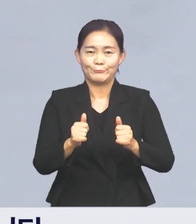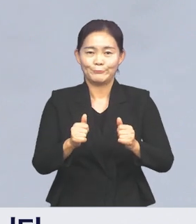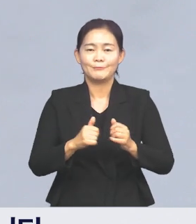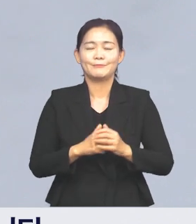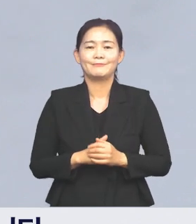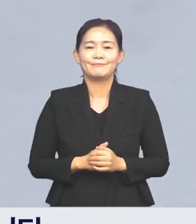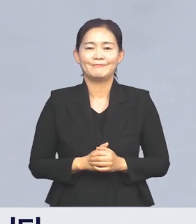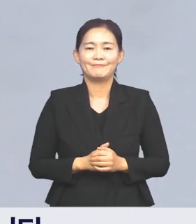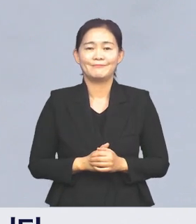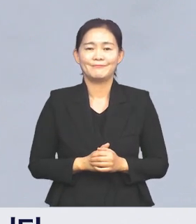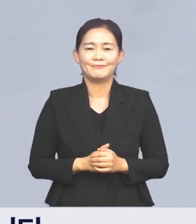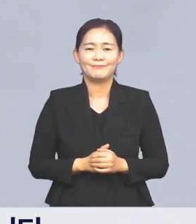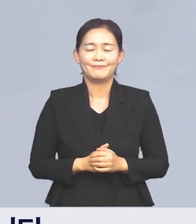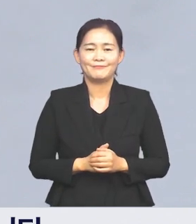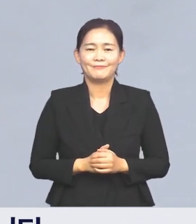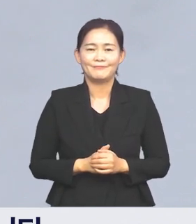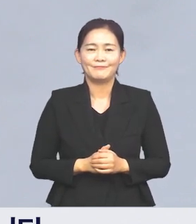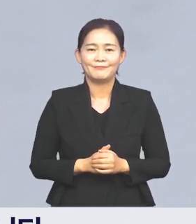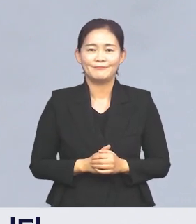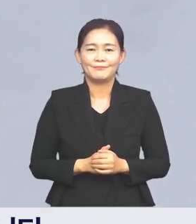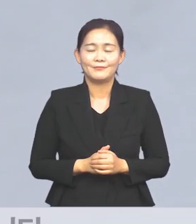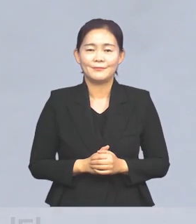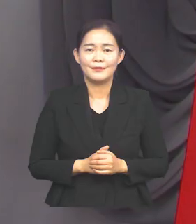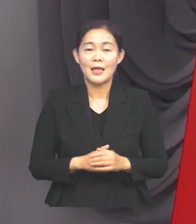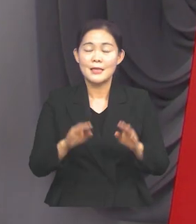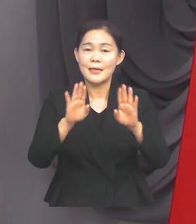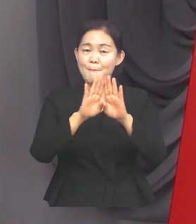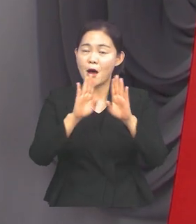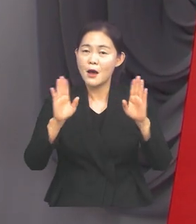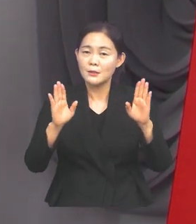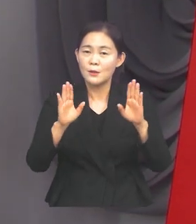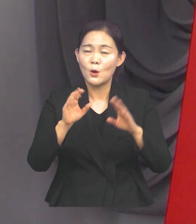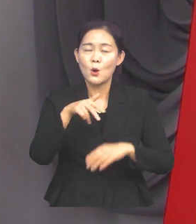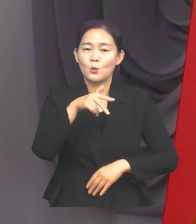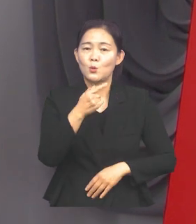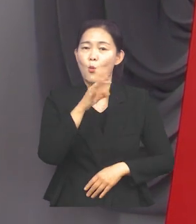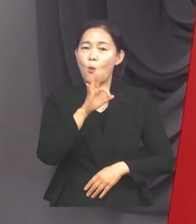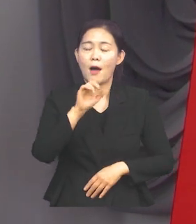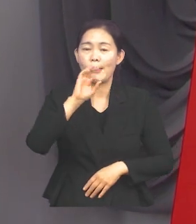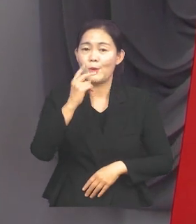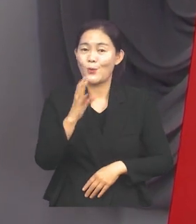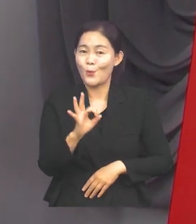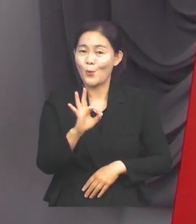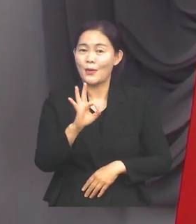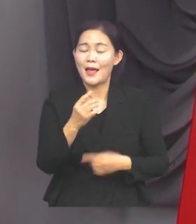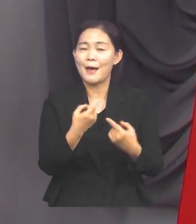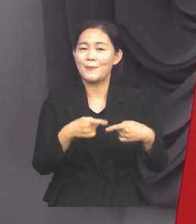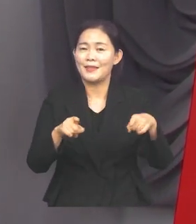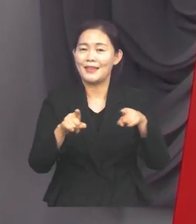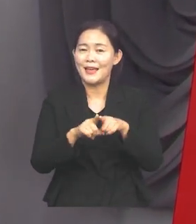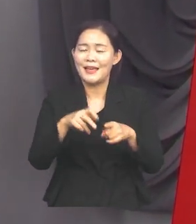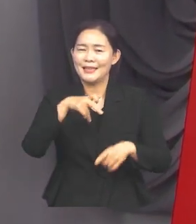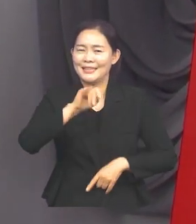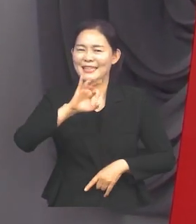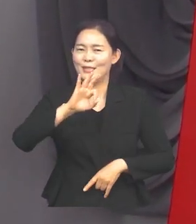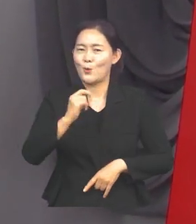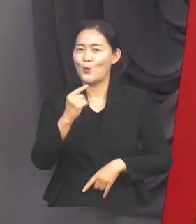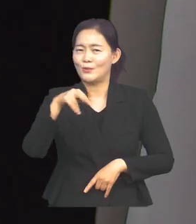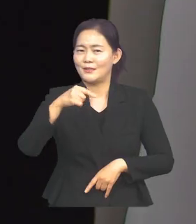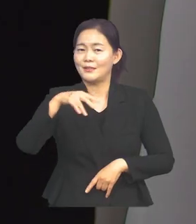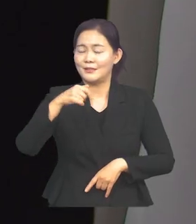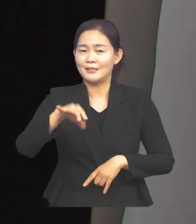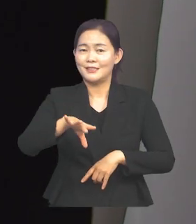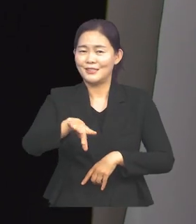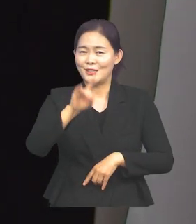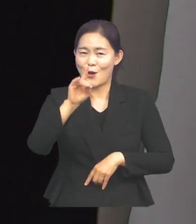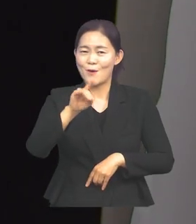열심히 함께 하도록 하겠습니다. 오늘 이날 제막식에는 조아용이 함께하는 용인 특례시만의 기부